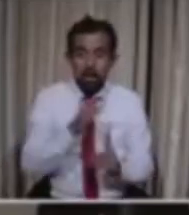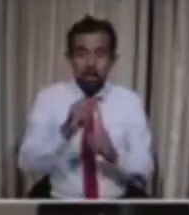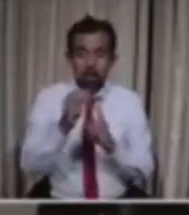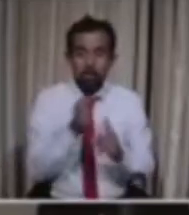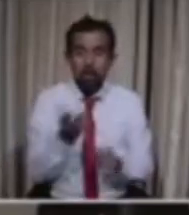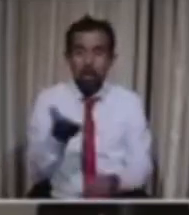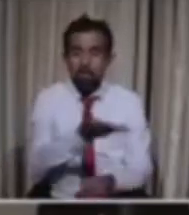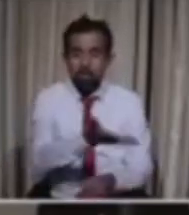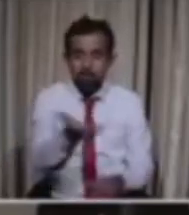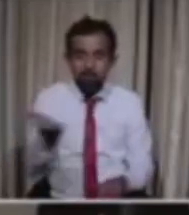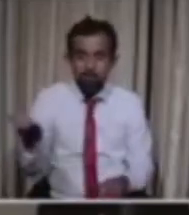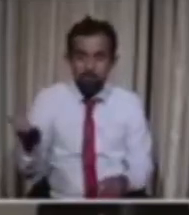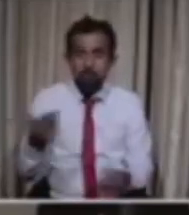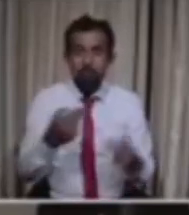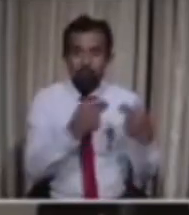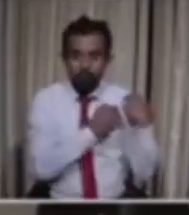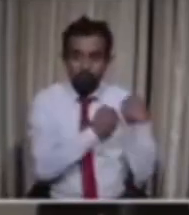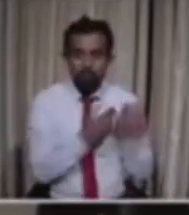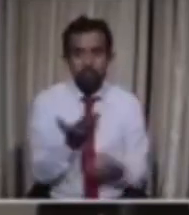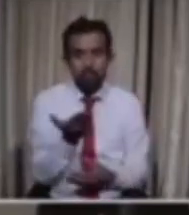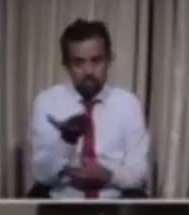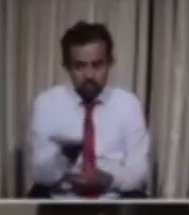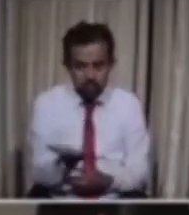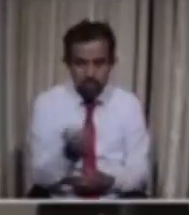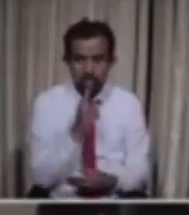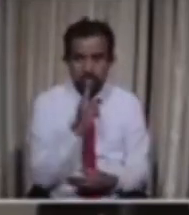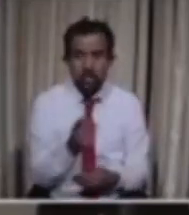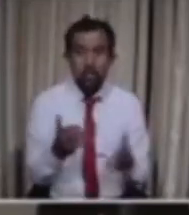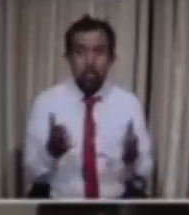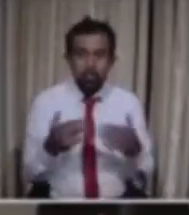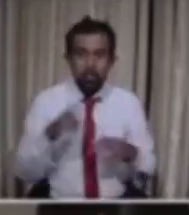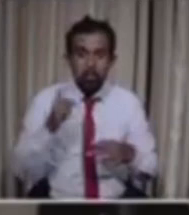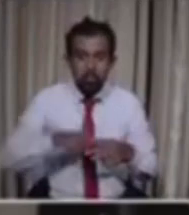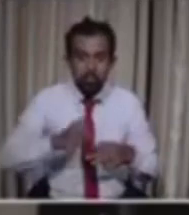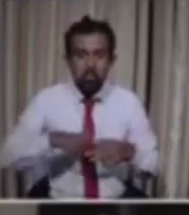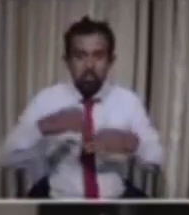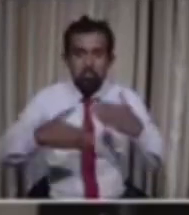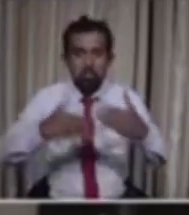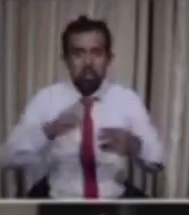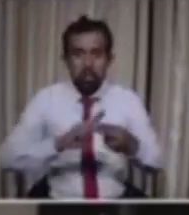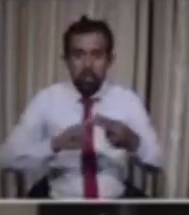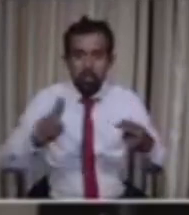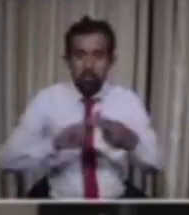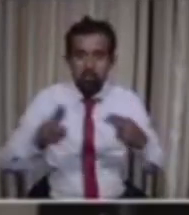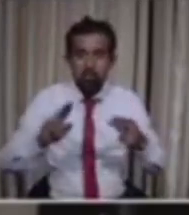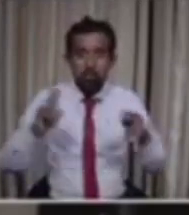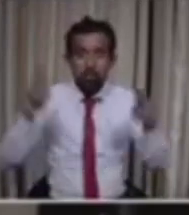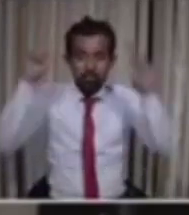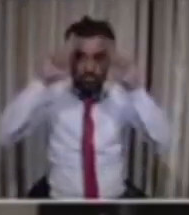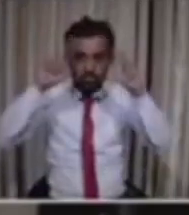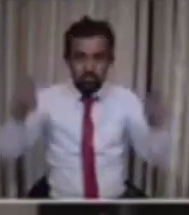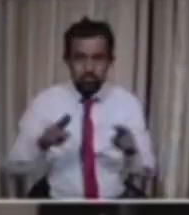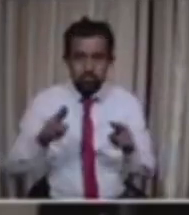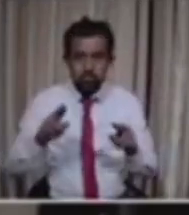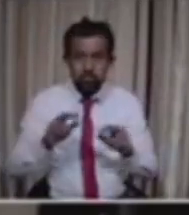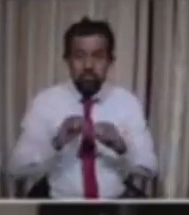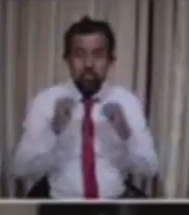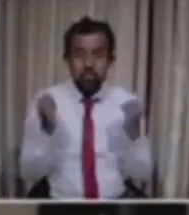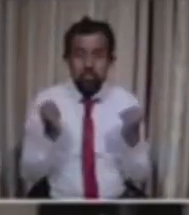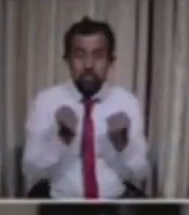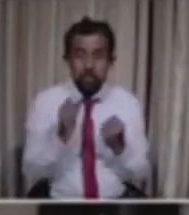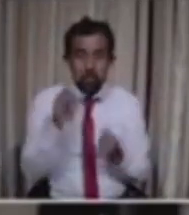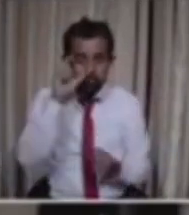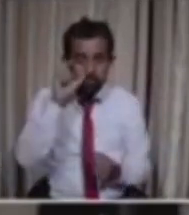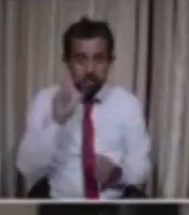கேட்டுக்கொள்ள விரும்புகின்றோம். இந்த பிரச்சனையை இனிமேல் நீடிக்க விரும்பாதீர்கள். சர்வதேச சக்திகள் இந்த பூகோள ஆதிக்க போட்டிதான் நீ உங்களுடைய